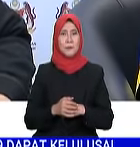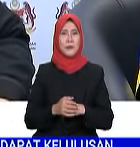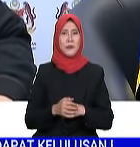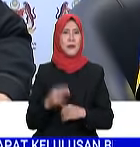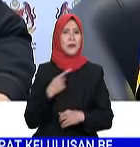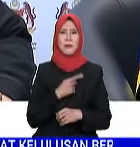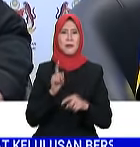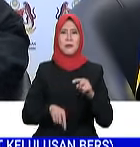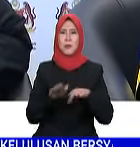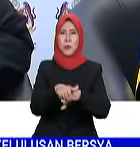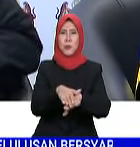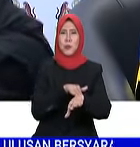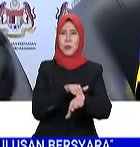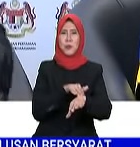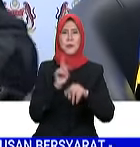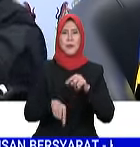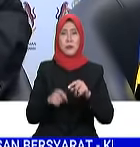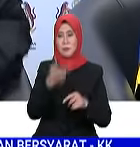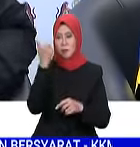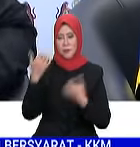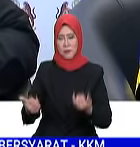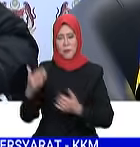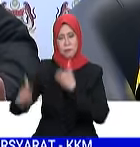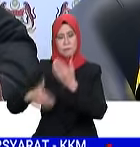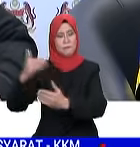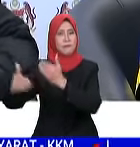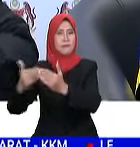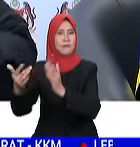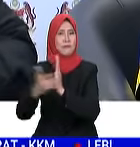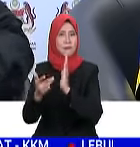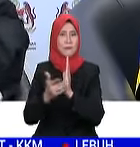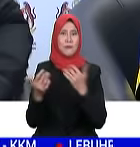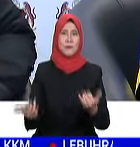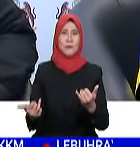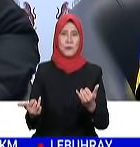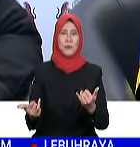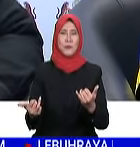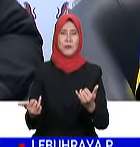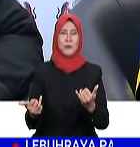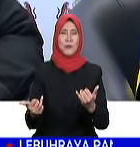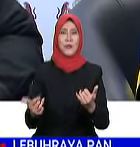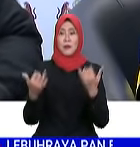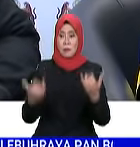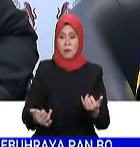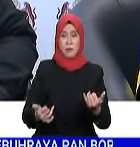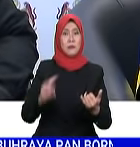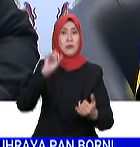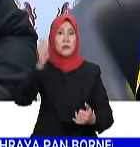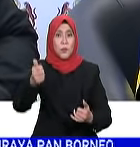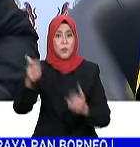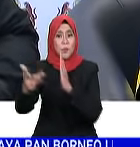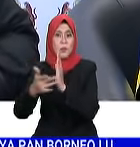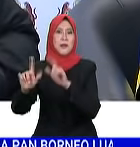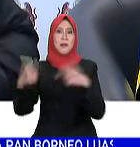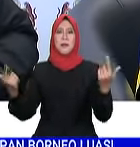bergerak perlahan sebab sekarang ni pace dia semua laju ke depan ya. Dengan teknologi hari ni, teknologi macam ni besok dah lain. Very fast ya.